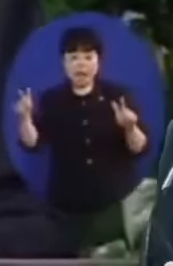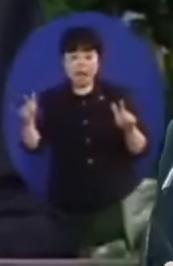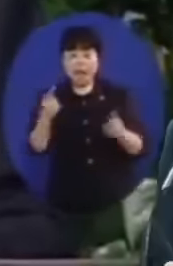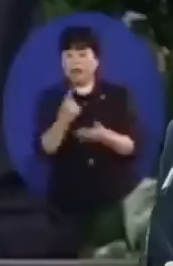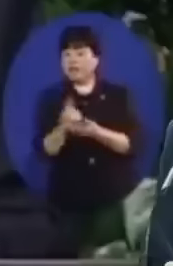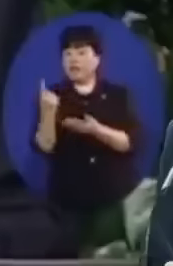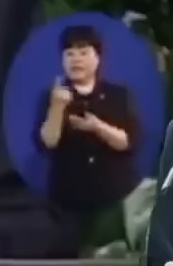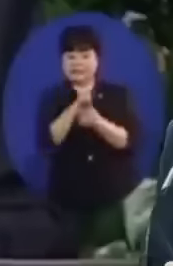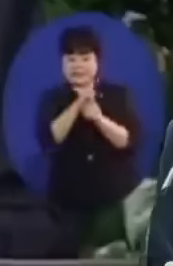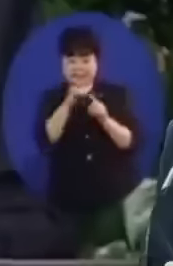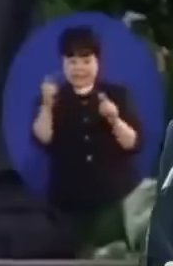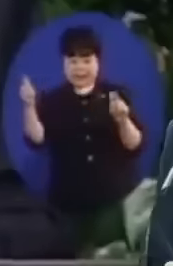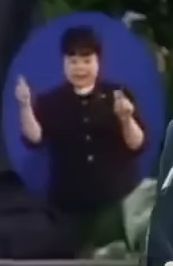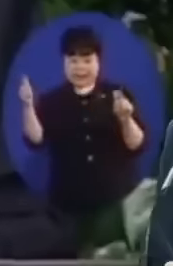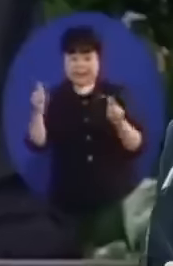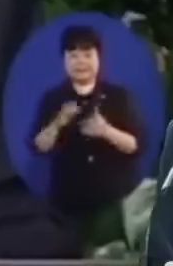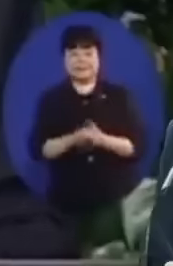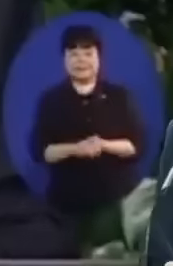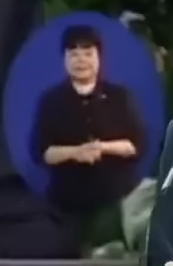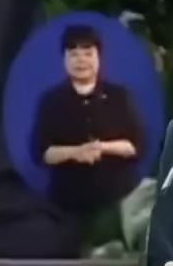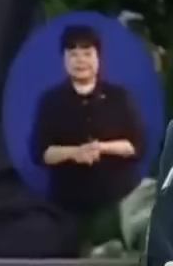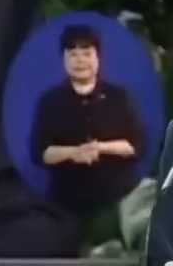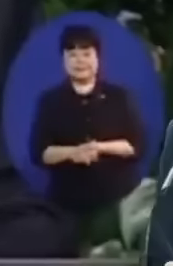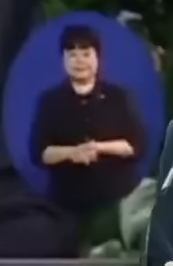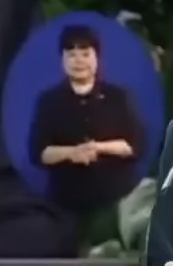떠나지 아니하리라 하시느니라.